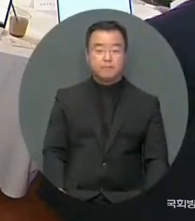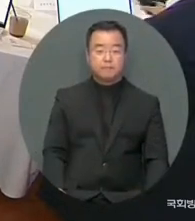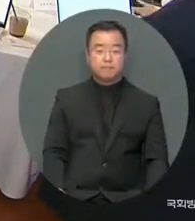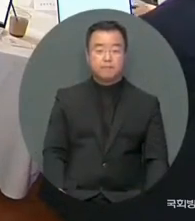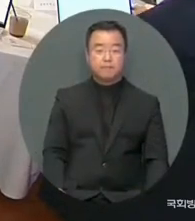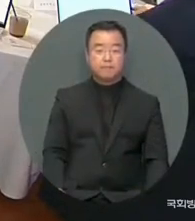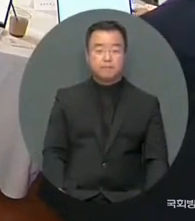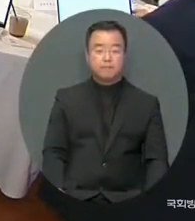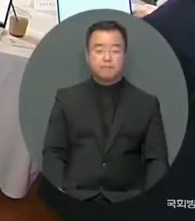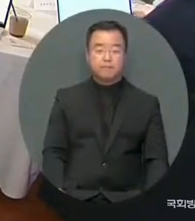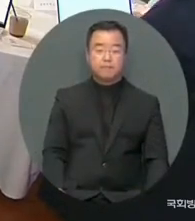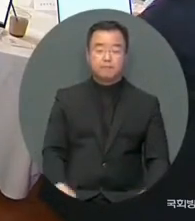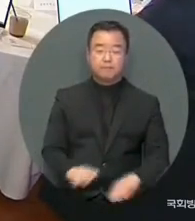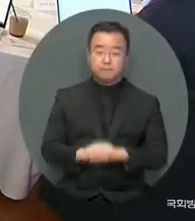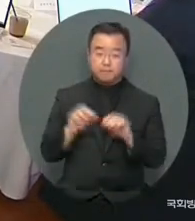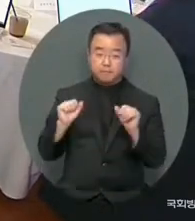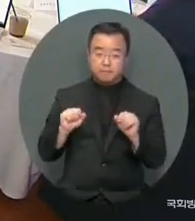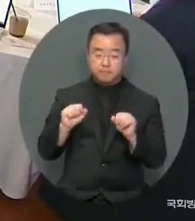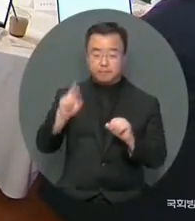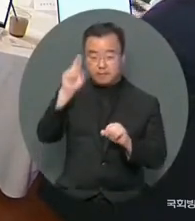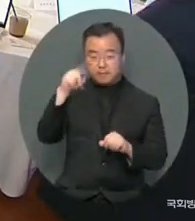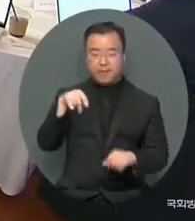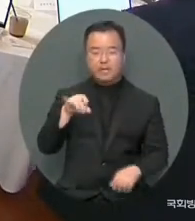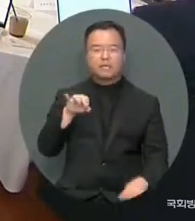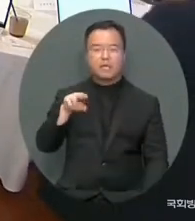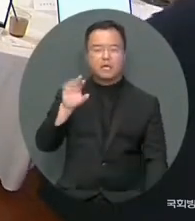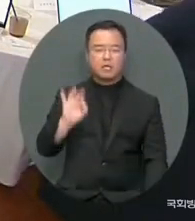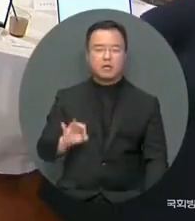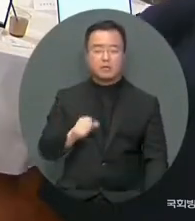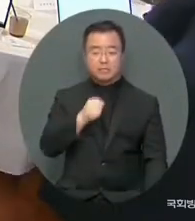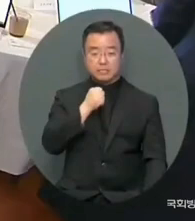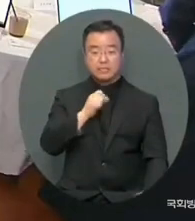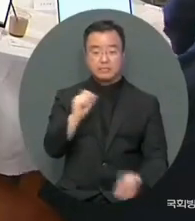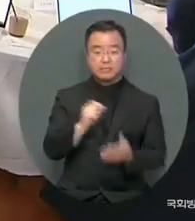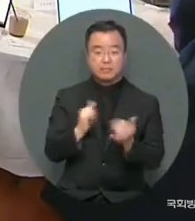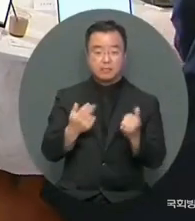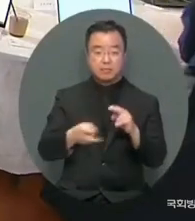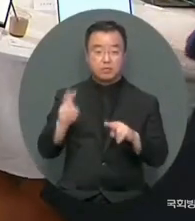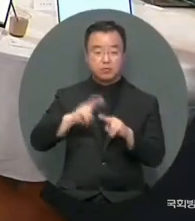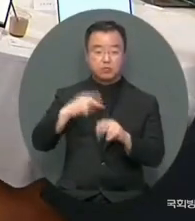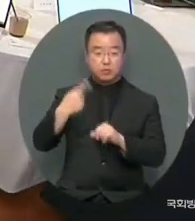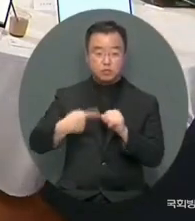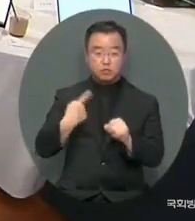의장님 안녕하세요. 뉴스핀 박서영 기자입니다. 먼저 취임 1주년 진심으로